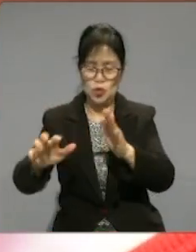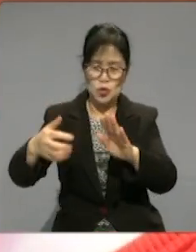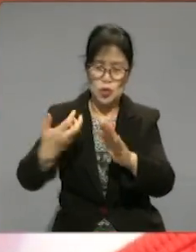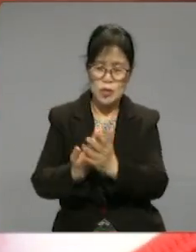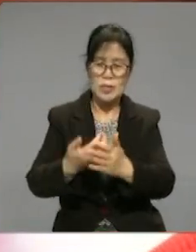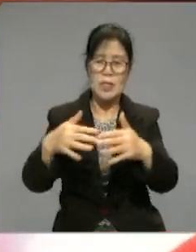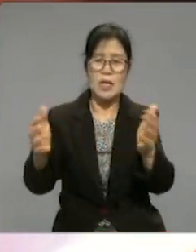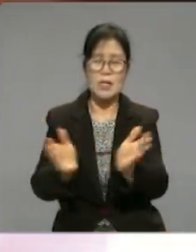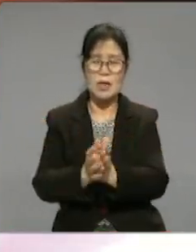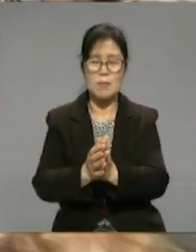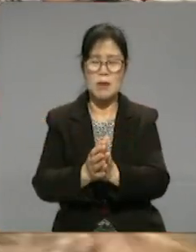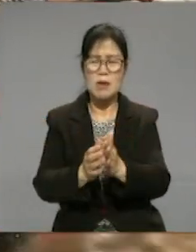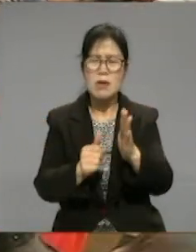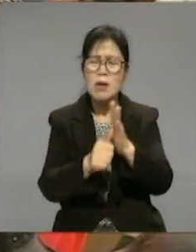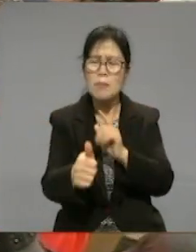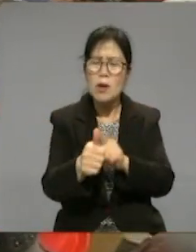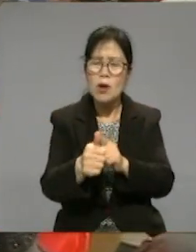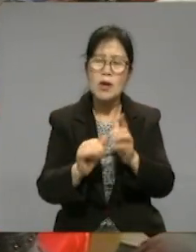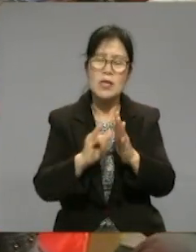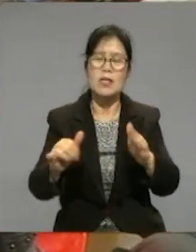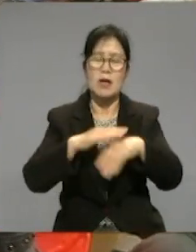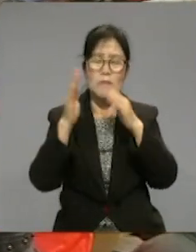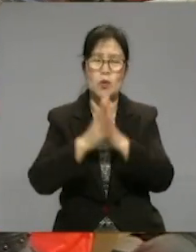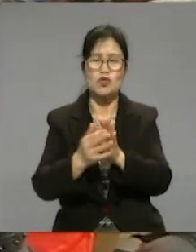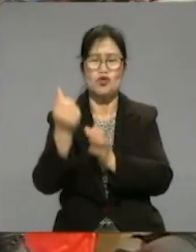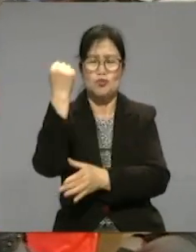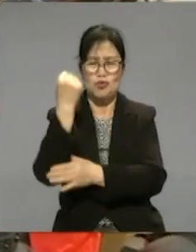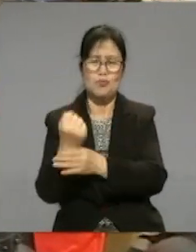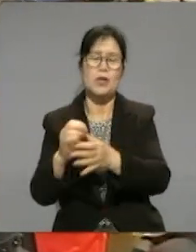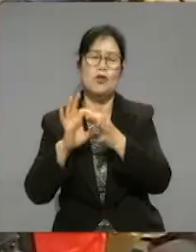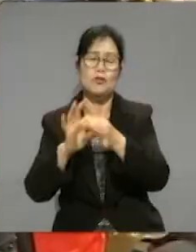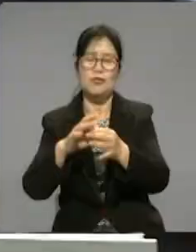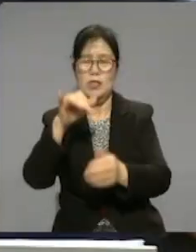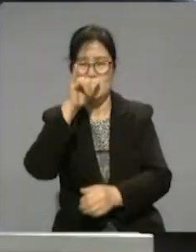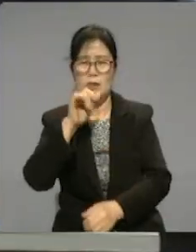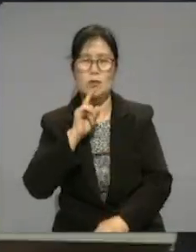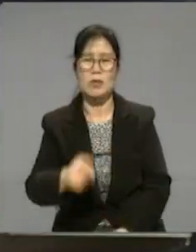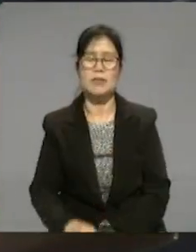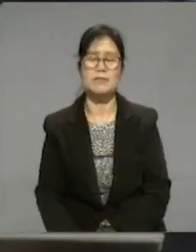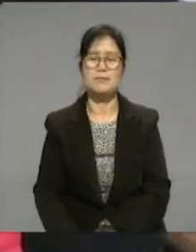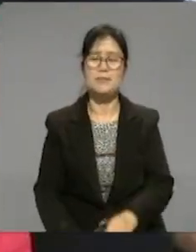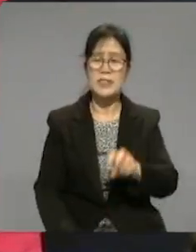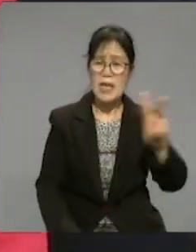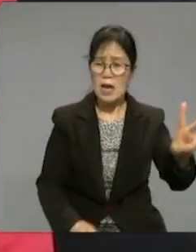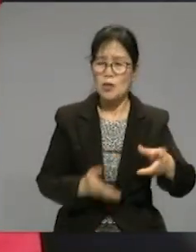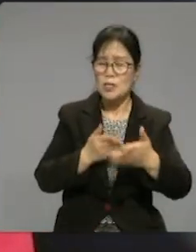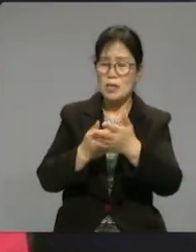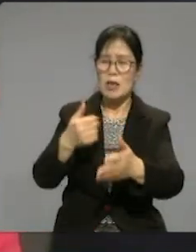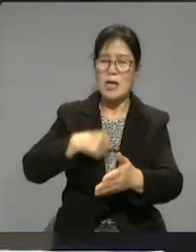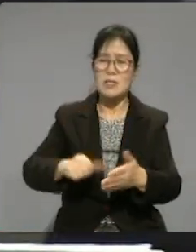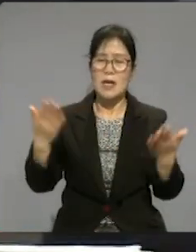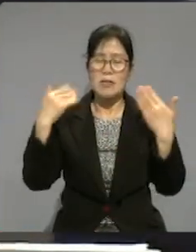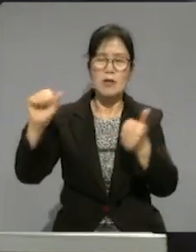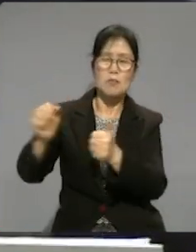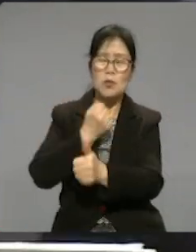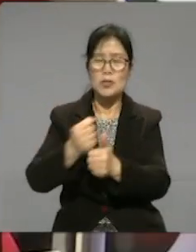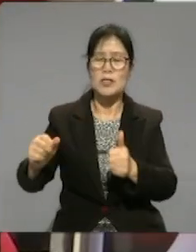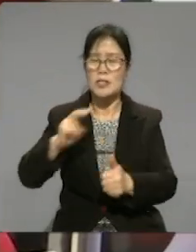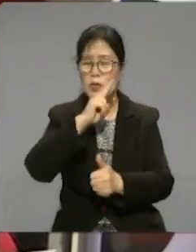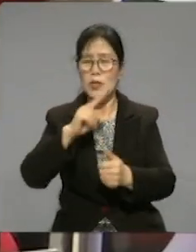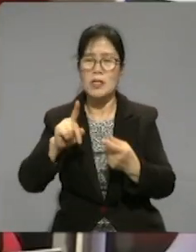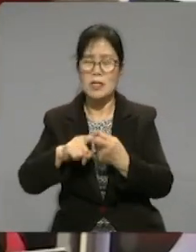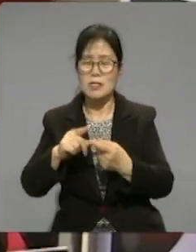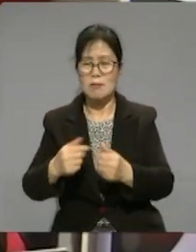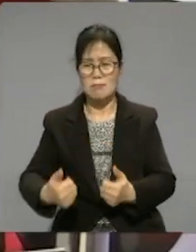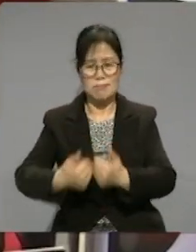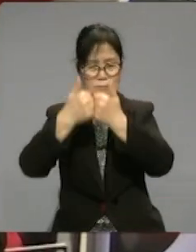조국 대표 일가 모두 부패에 연루됐다고 견제구를 던졌습니다. 야권이 제기한 아들의 학교폭력 의혹에 대해선